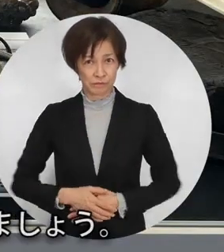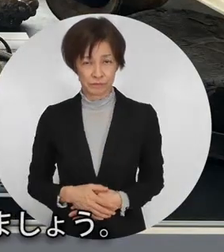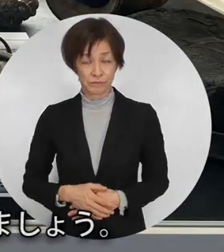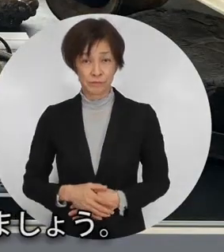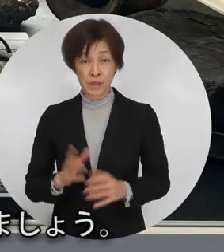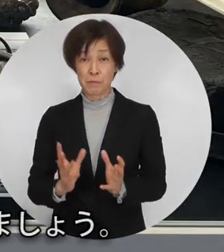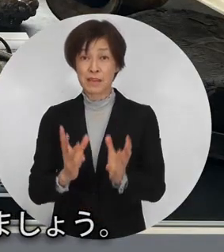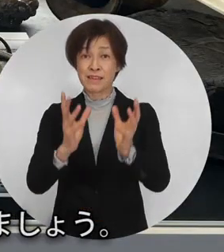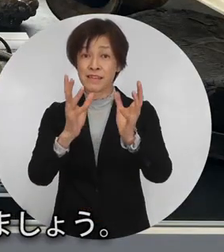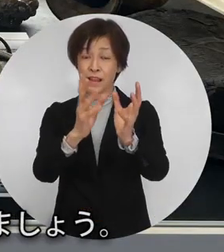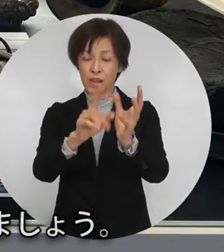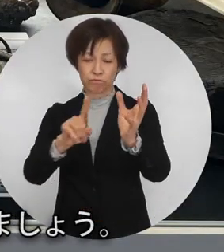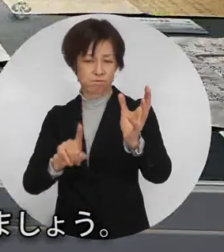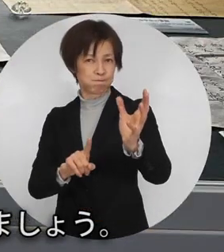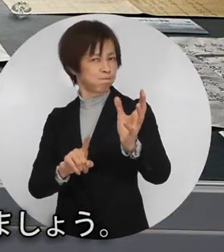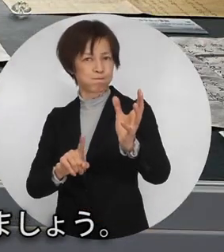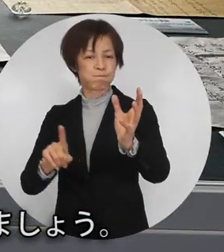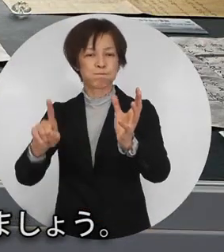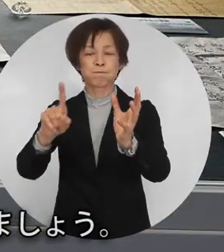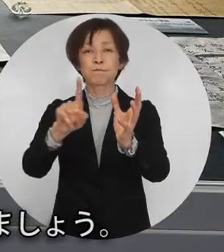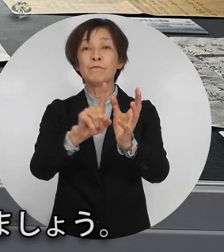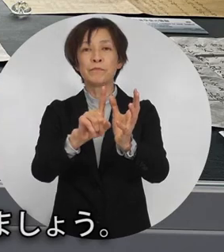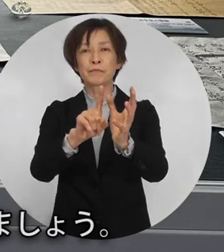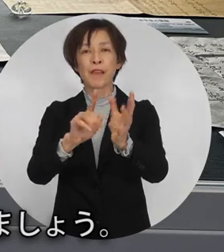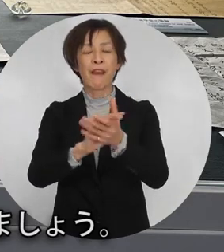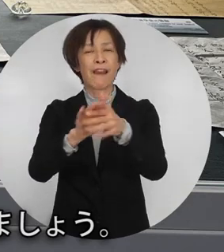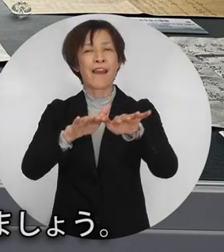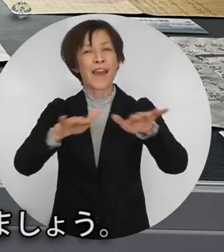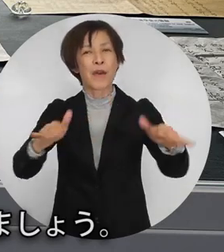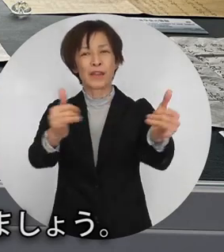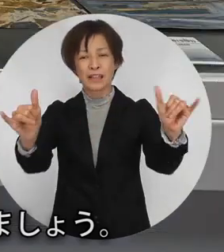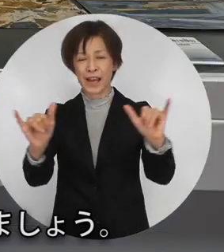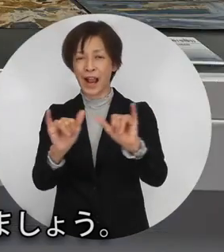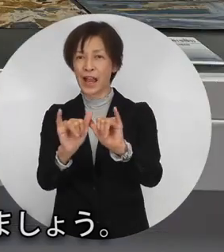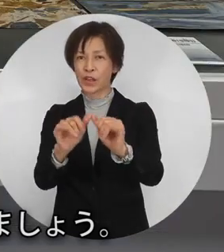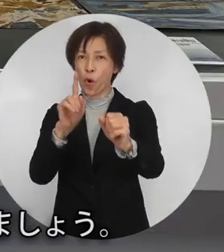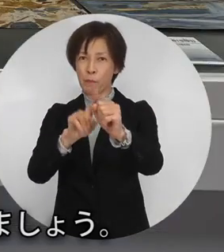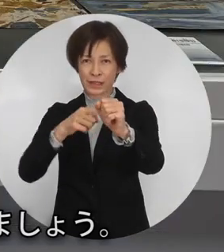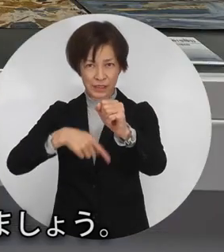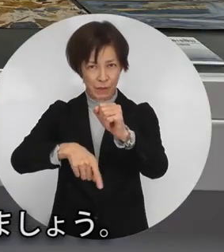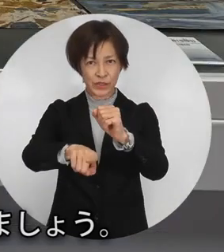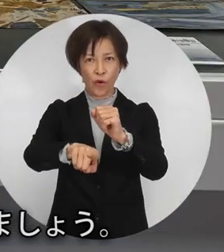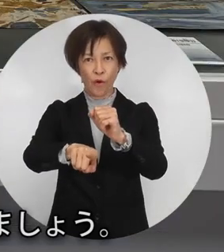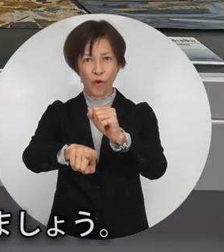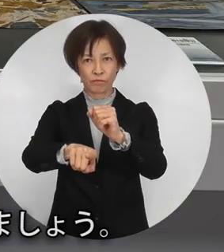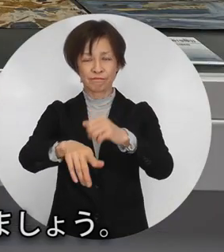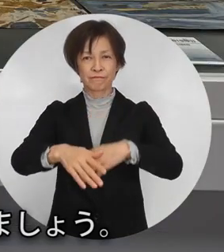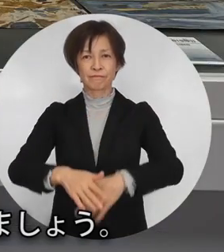みんなで誰一人取り残さない平和な社会を目指しましょう。